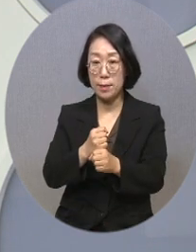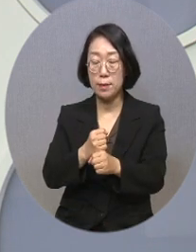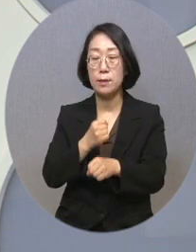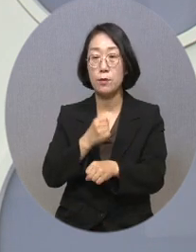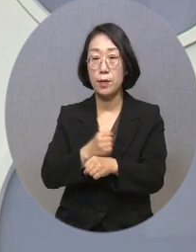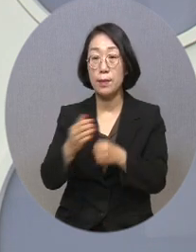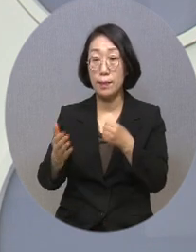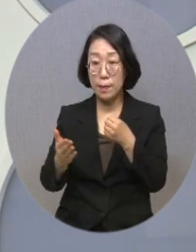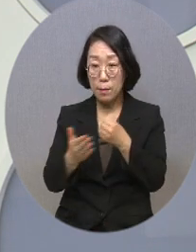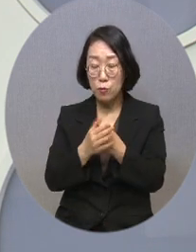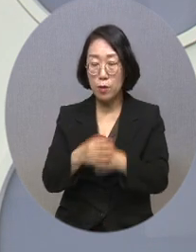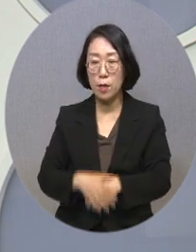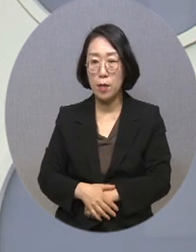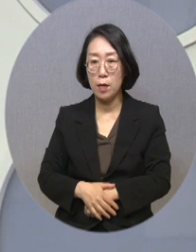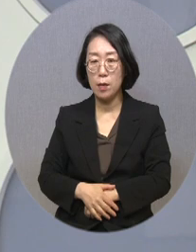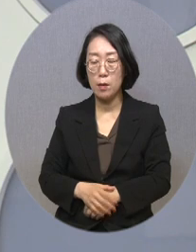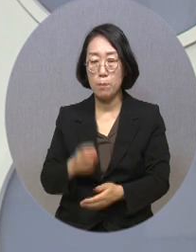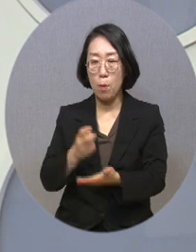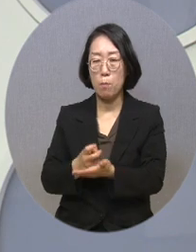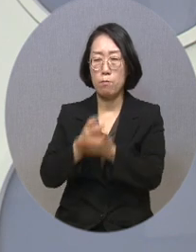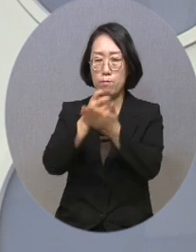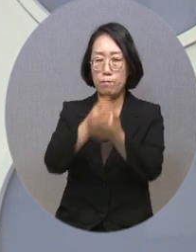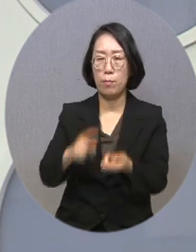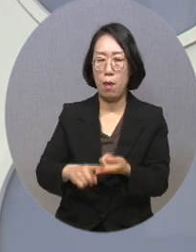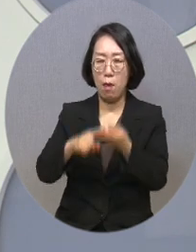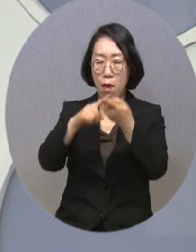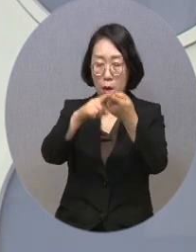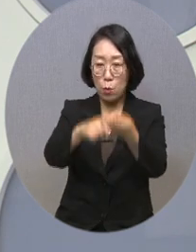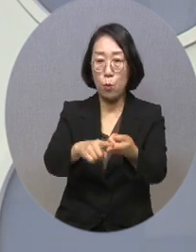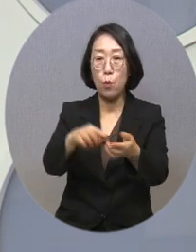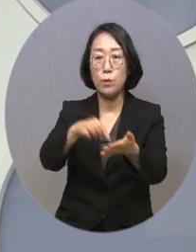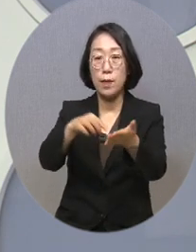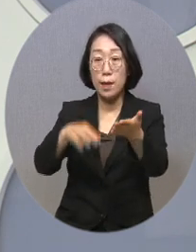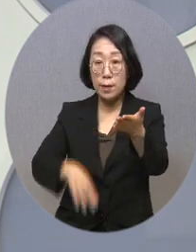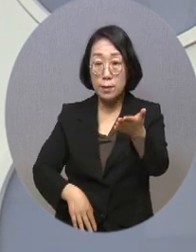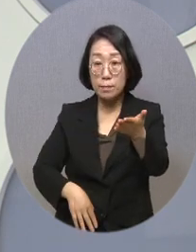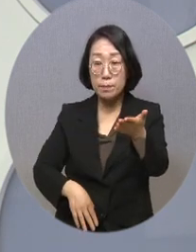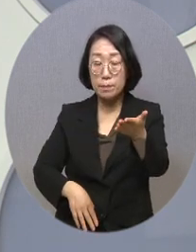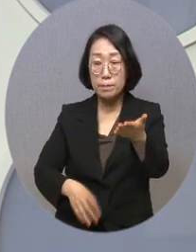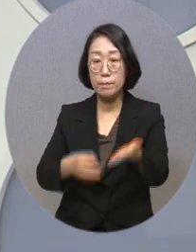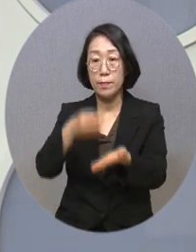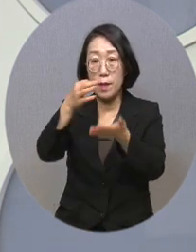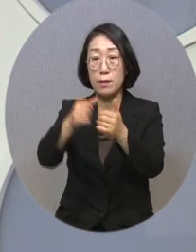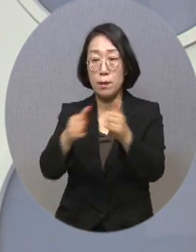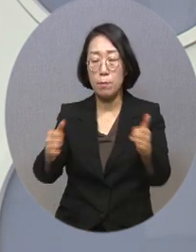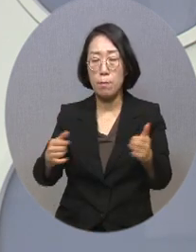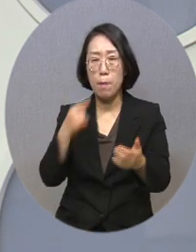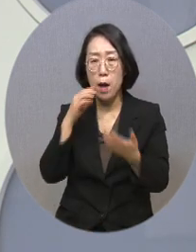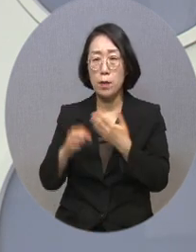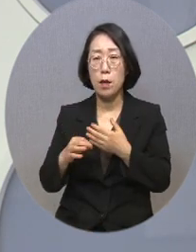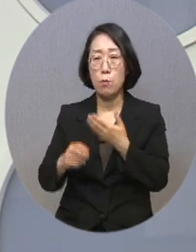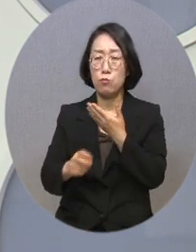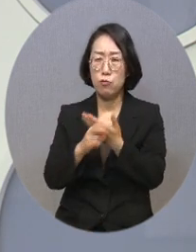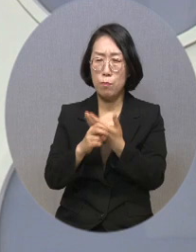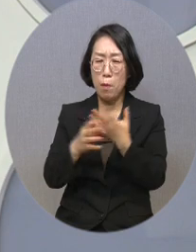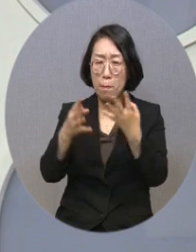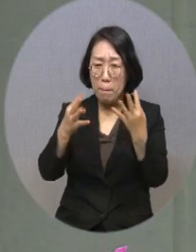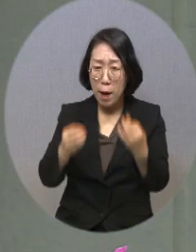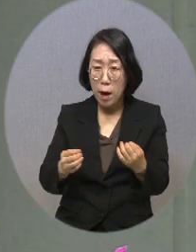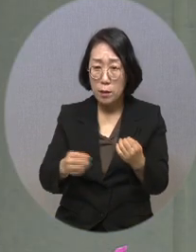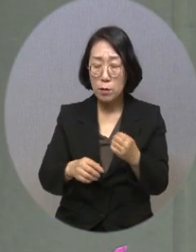그러면서 이제는 이 납세자들에게 그렇게 되면 이제 불법으로 하게 되면 결국은 그